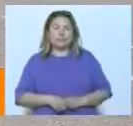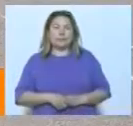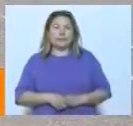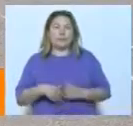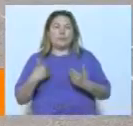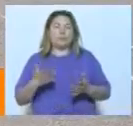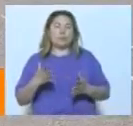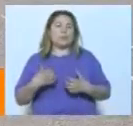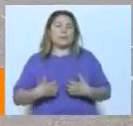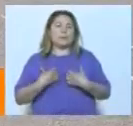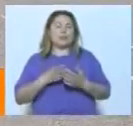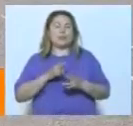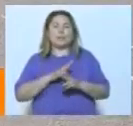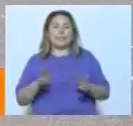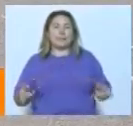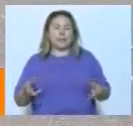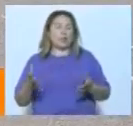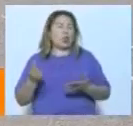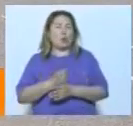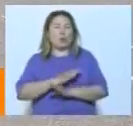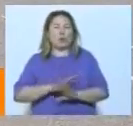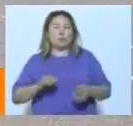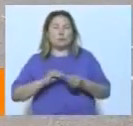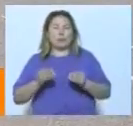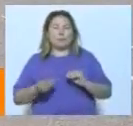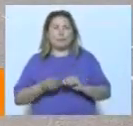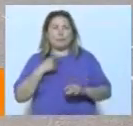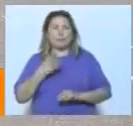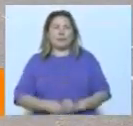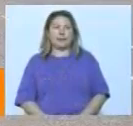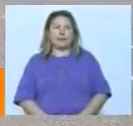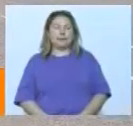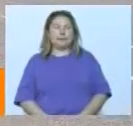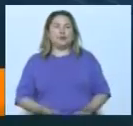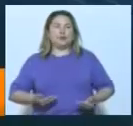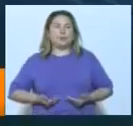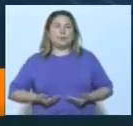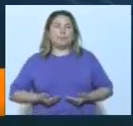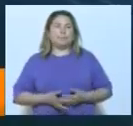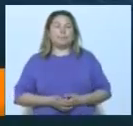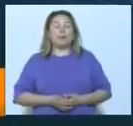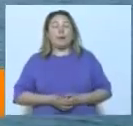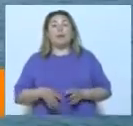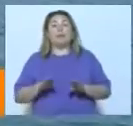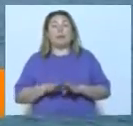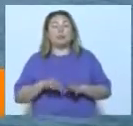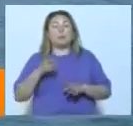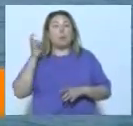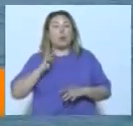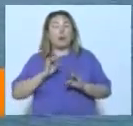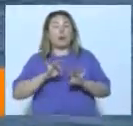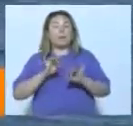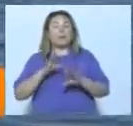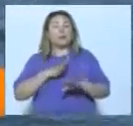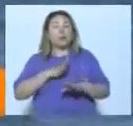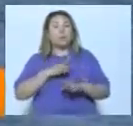вам будут не страшны никакие неудачи, проблемы в жизни. Моряк говорит, что они обрели множество